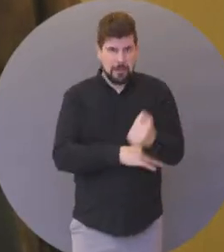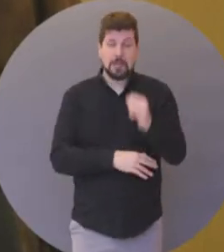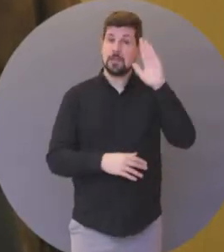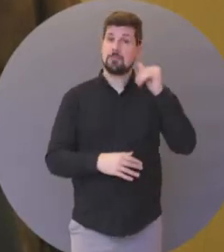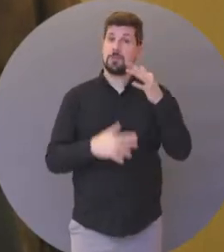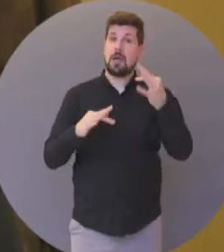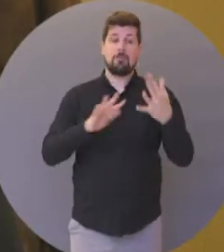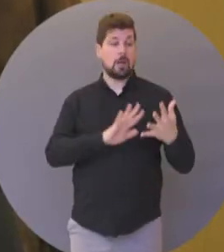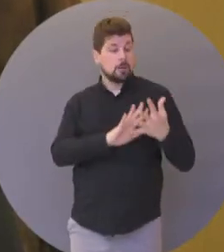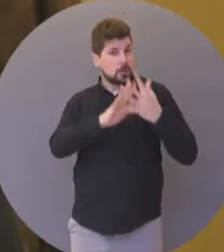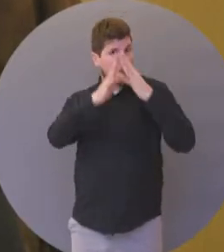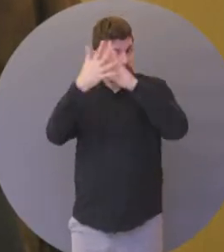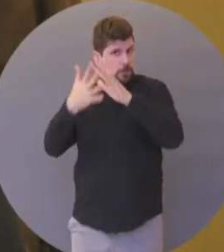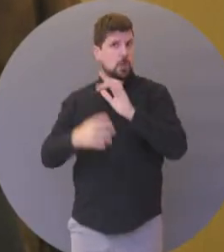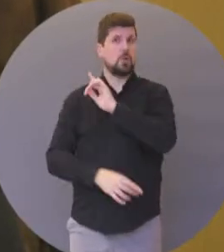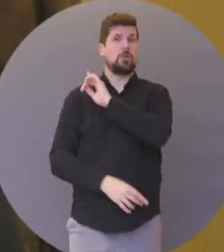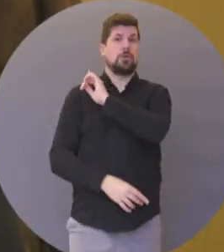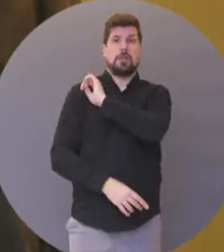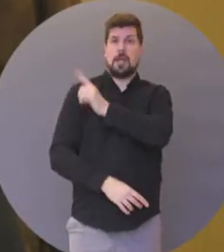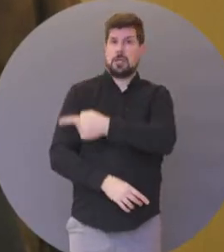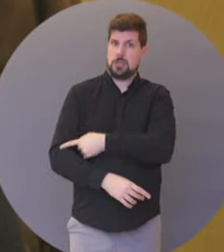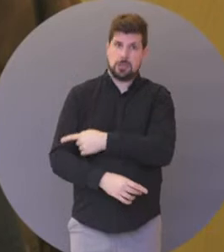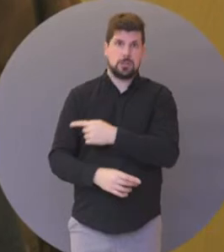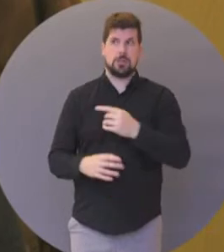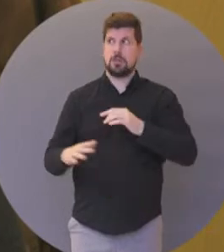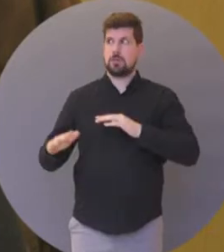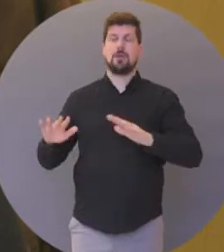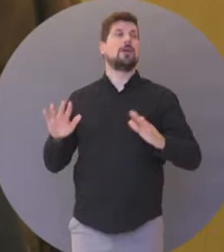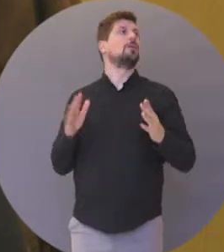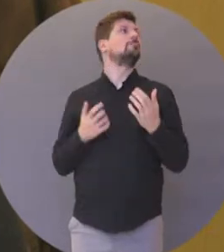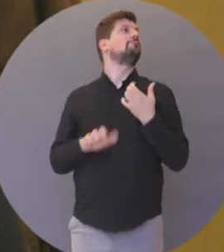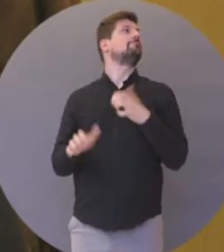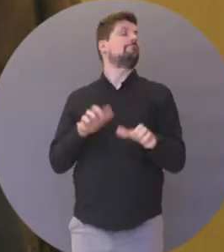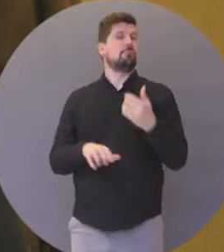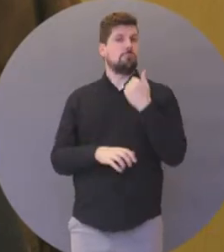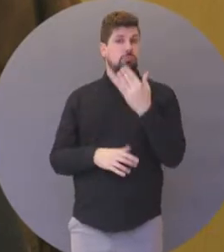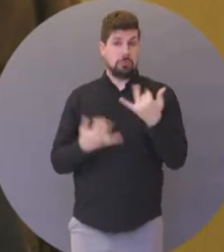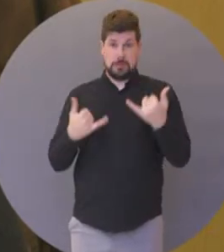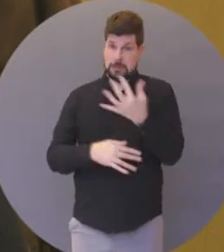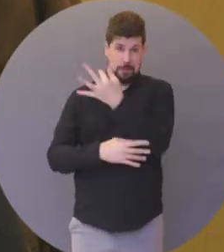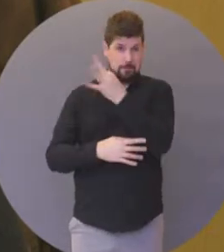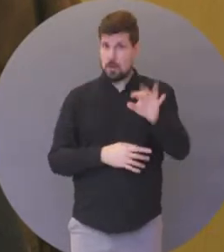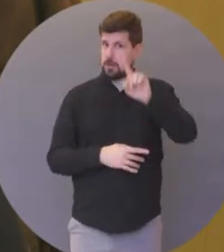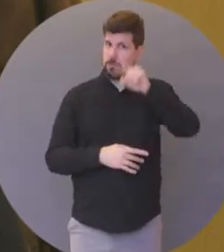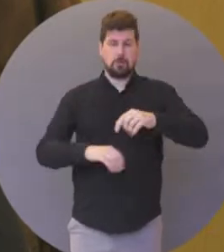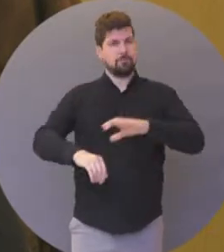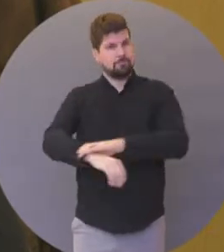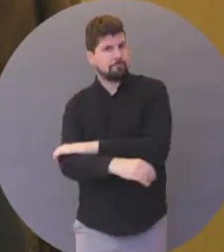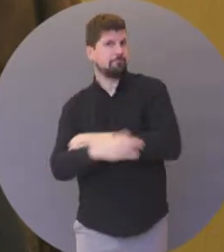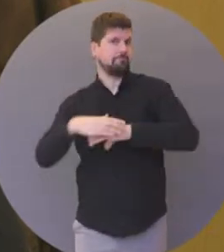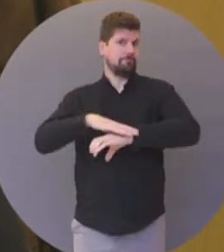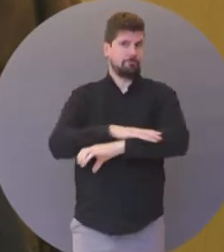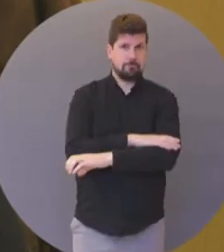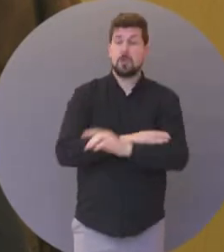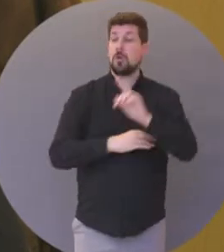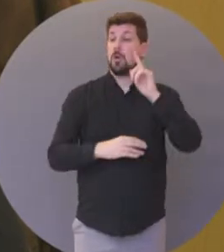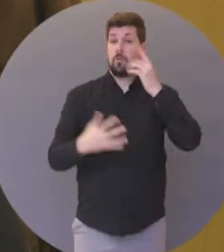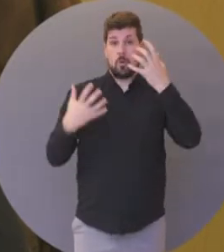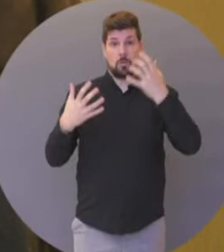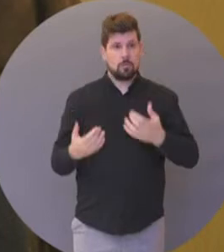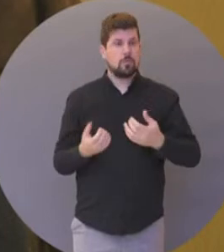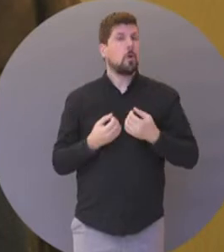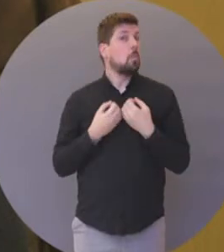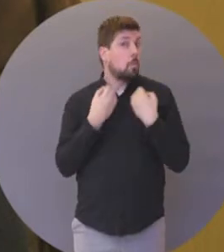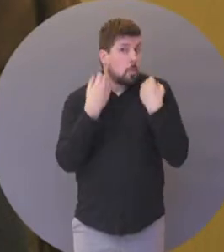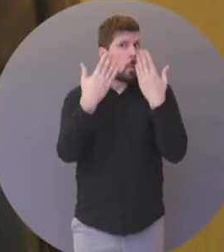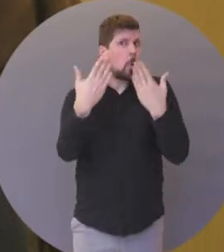énergétique et en France lors des choix est venu avec elle celle d'ouvrir je le dis si j'insiste là-dessus une discussion apaisée qui